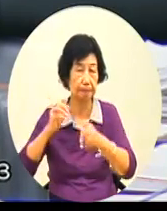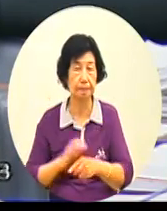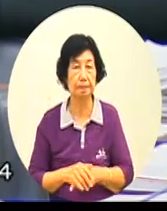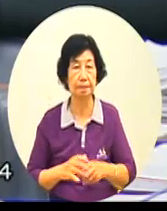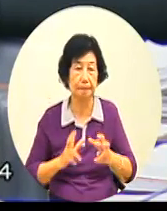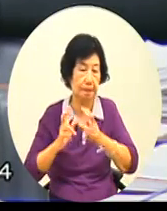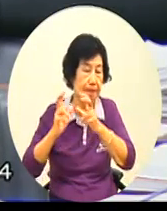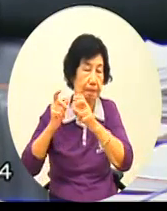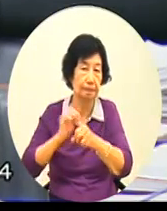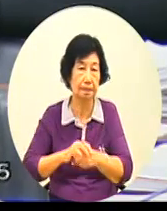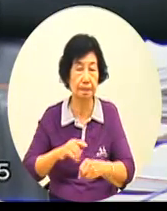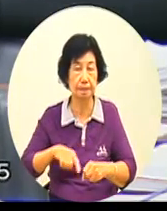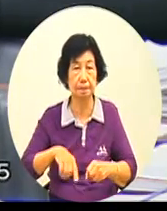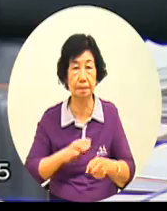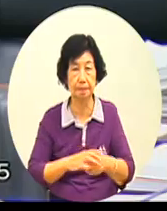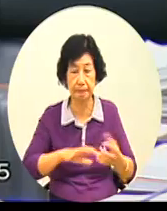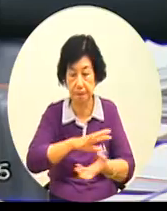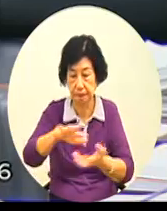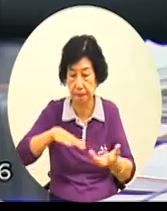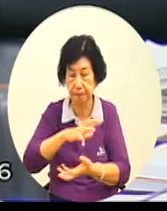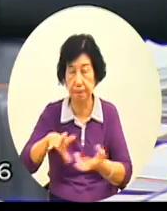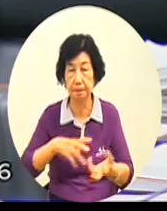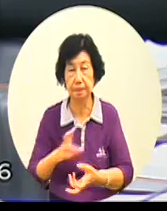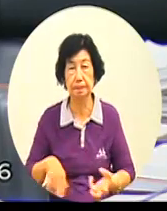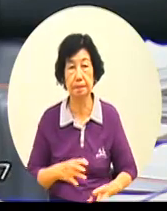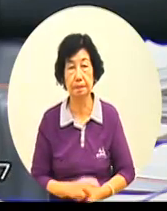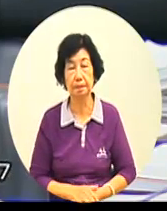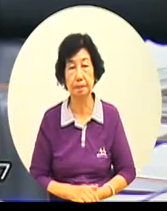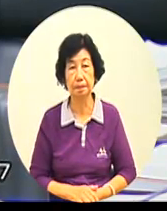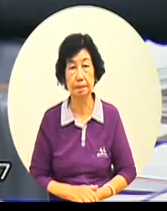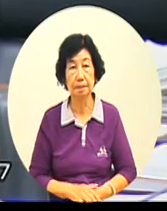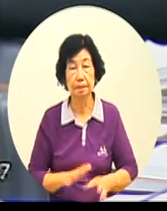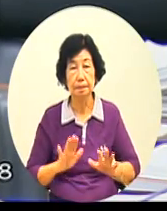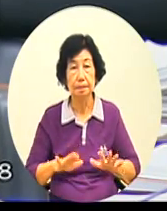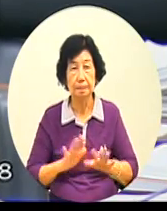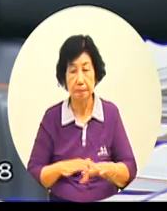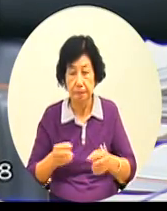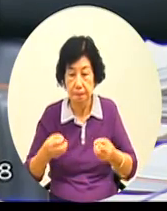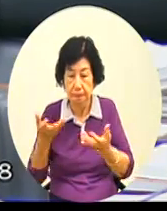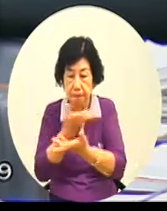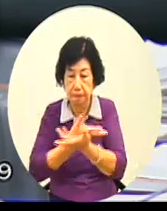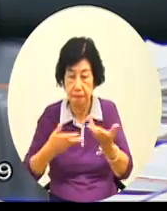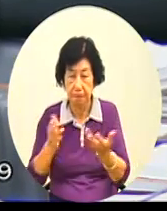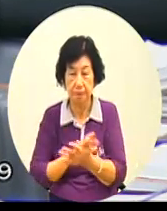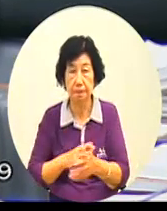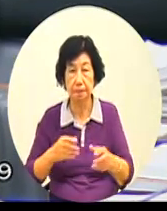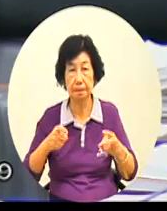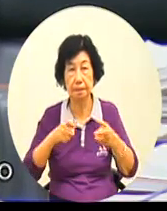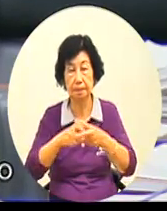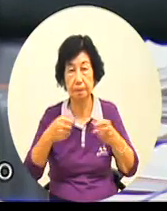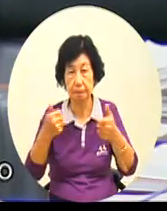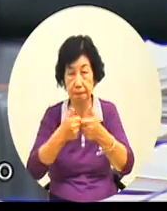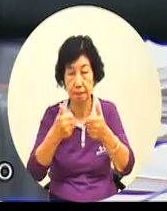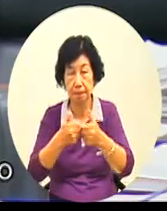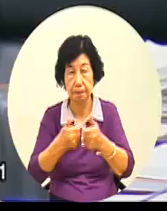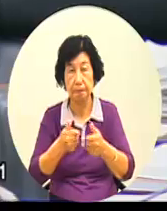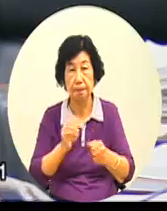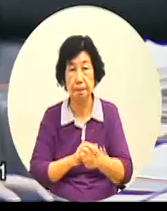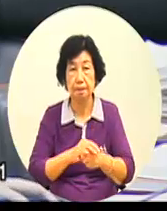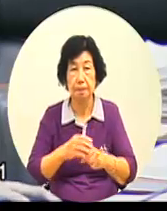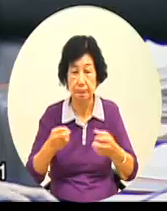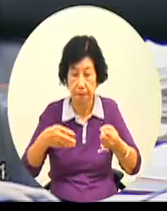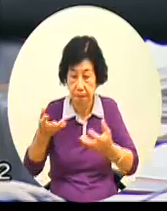部分，其实你们在跑各个工会的时候，你们其实也应该要跟工会们沟